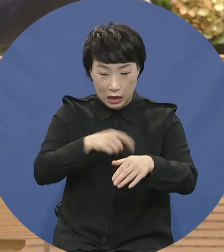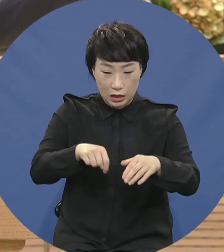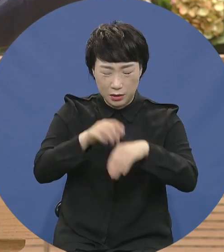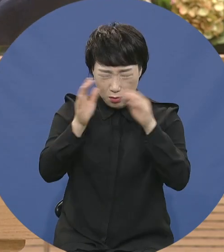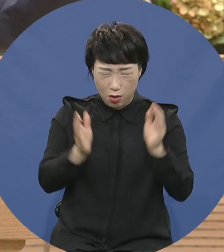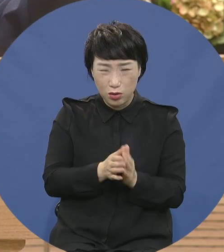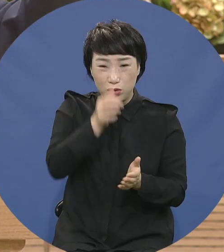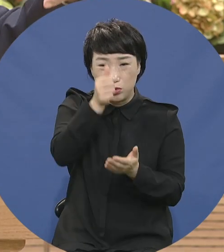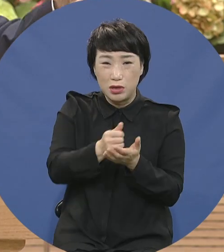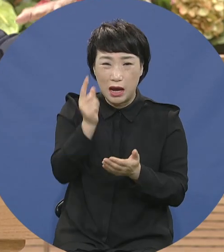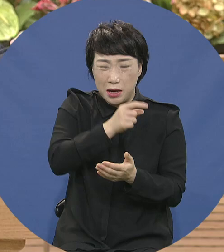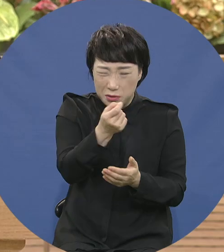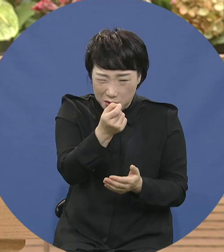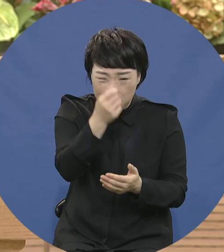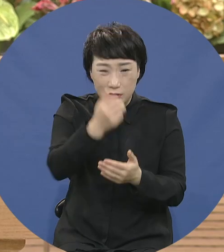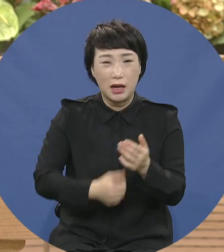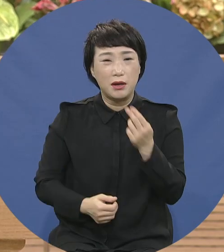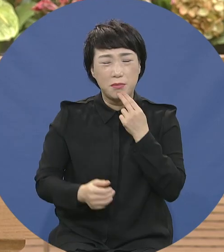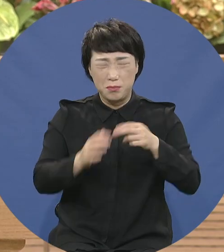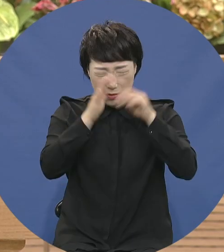있는 죄악까지 다